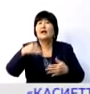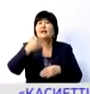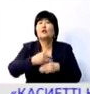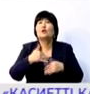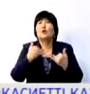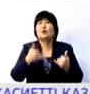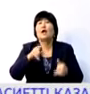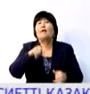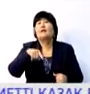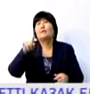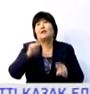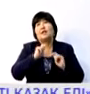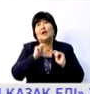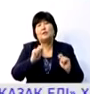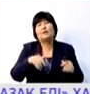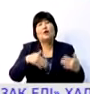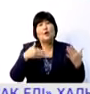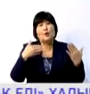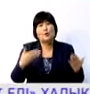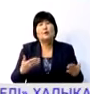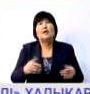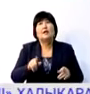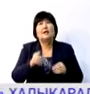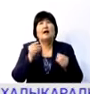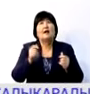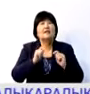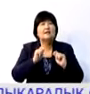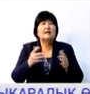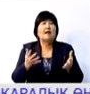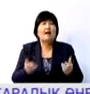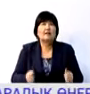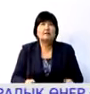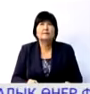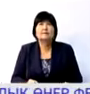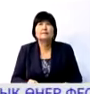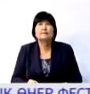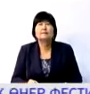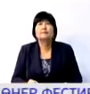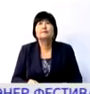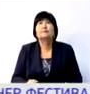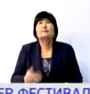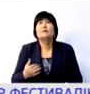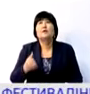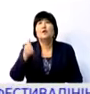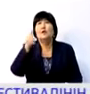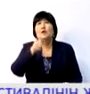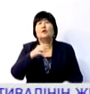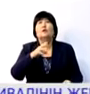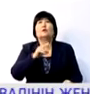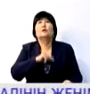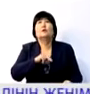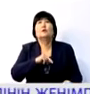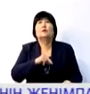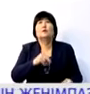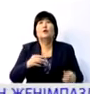үшін номинациясымен марапат төрінен көрініп, қаржылай сыйлық алды. Осы жолы енді біздің